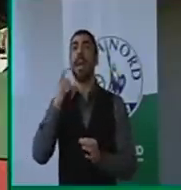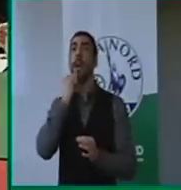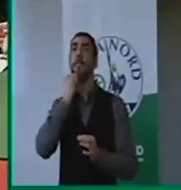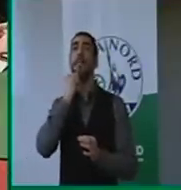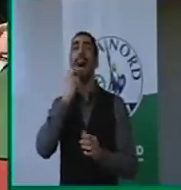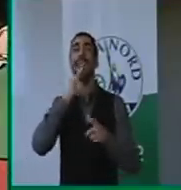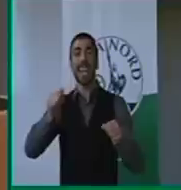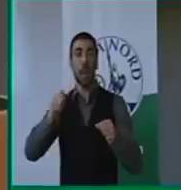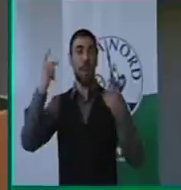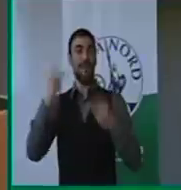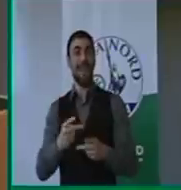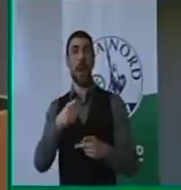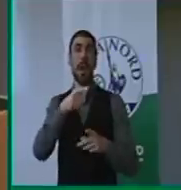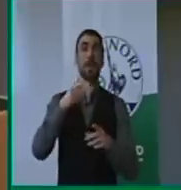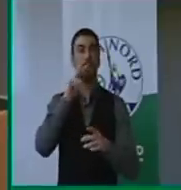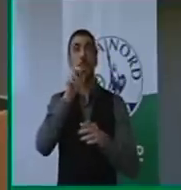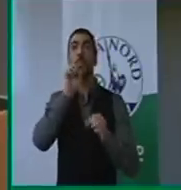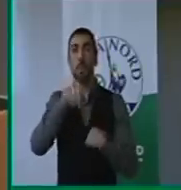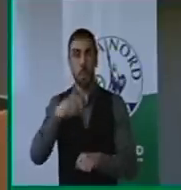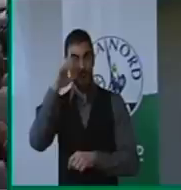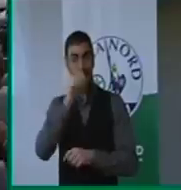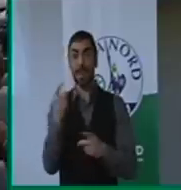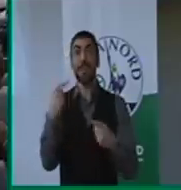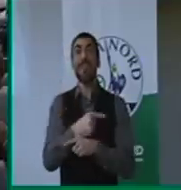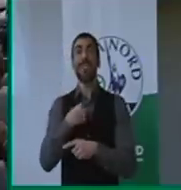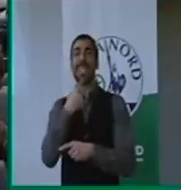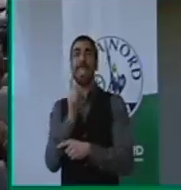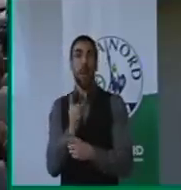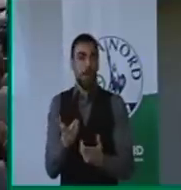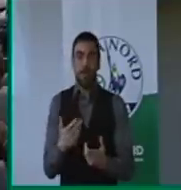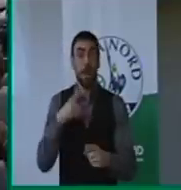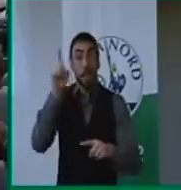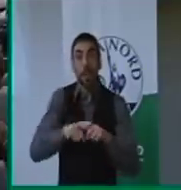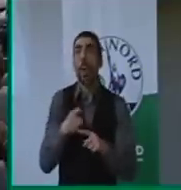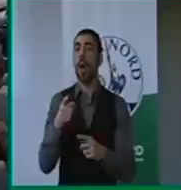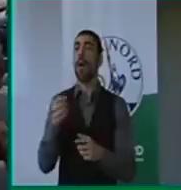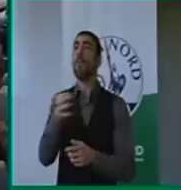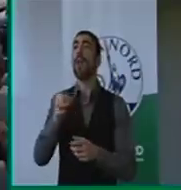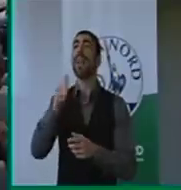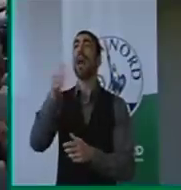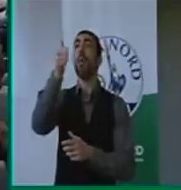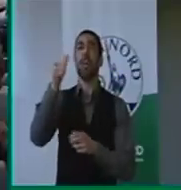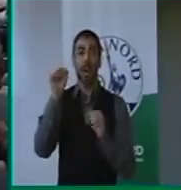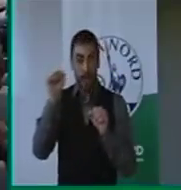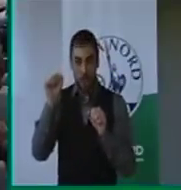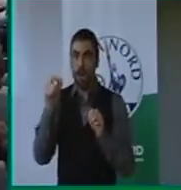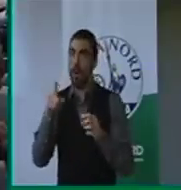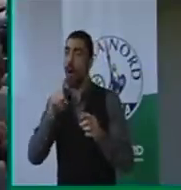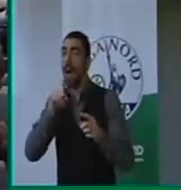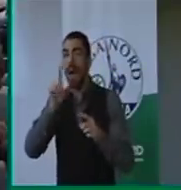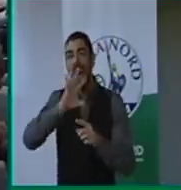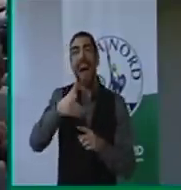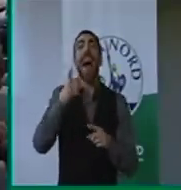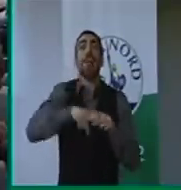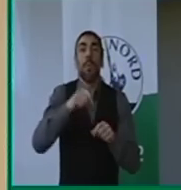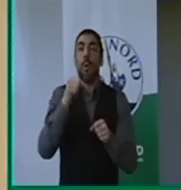essere laureata in lingue quindi sulla mia pelle vivo questa situazione quindi oltre alla moneta unica c'è anche il problema del Lavoro il lavoro che per noi